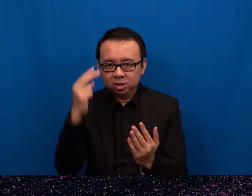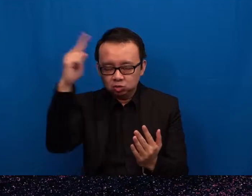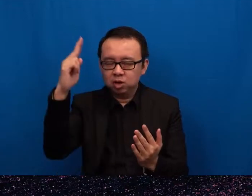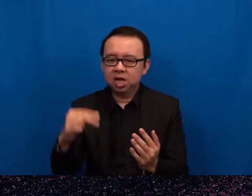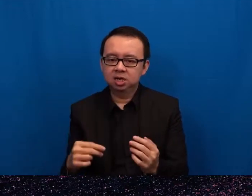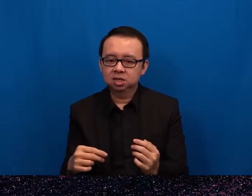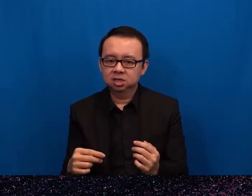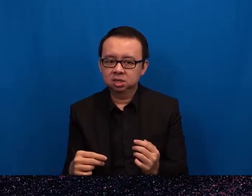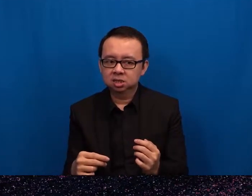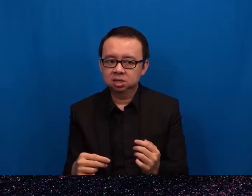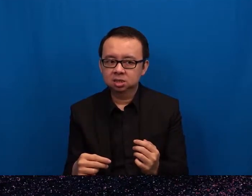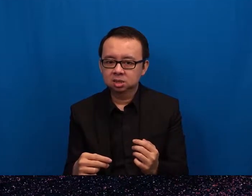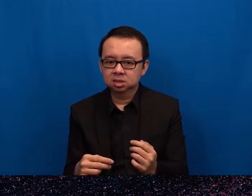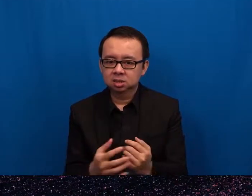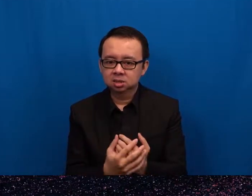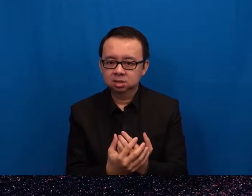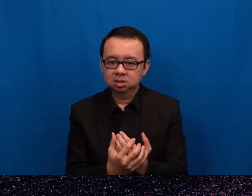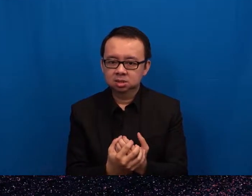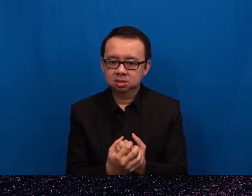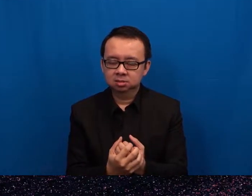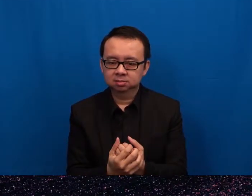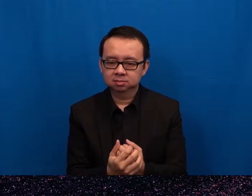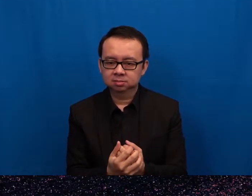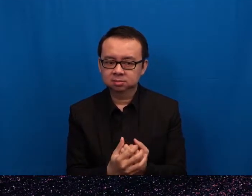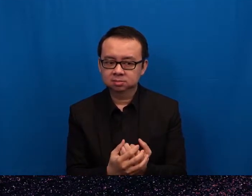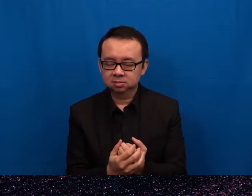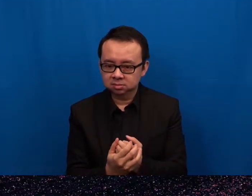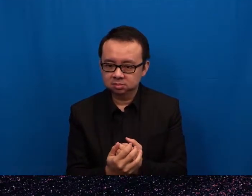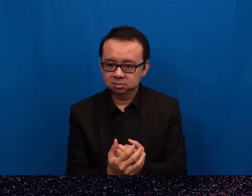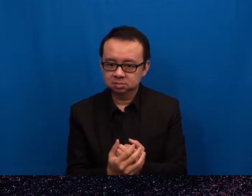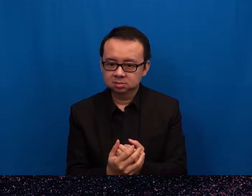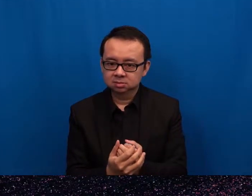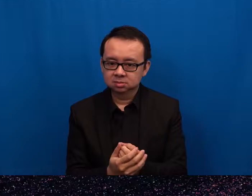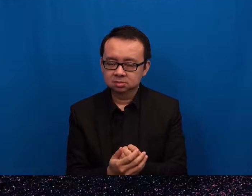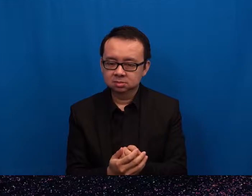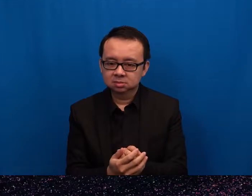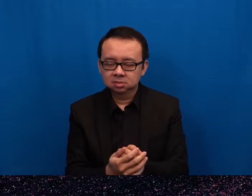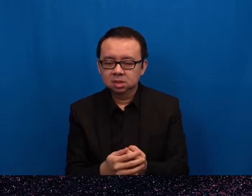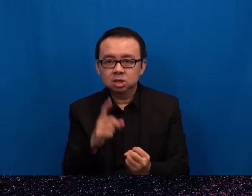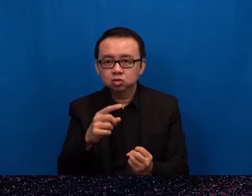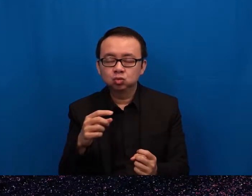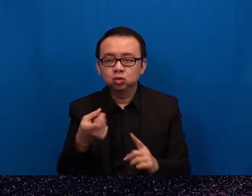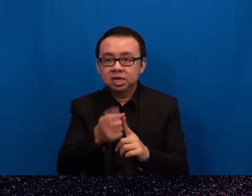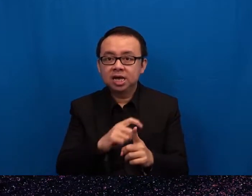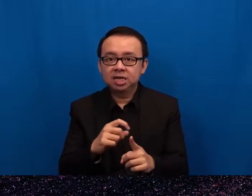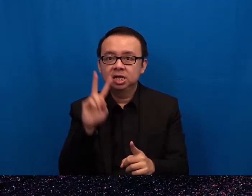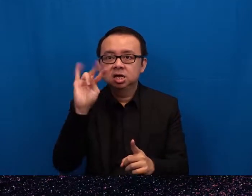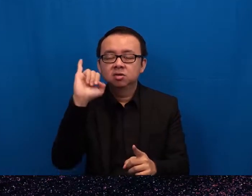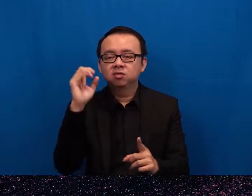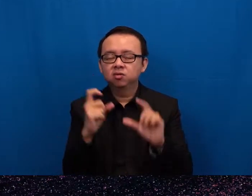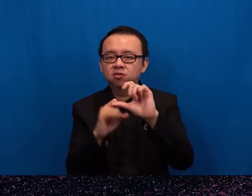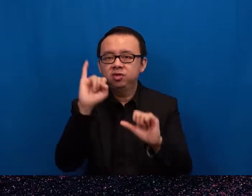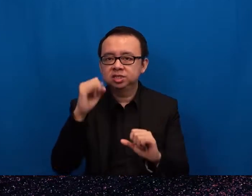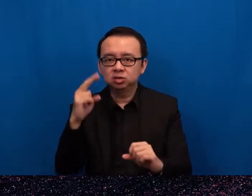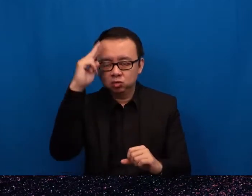powerfully, it only eats from God-given vision, which is